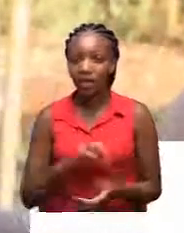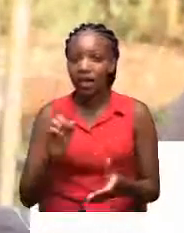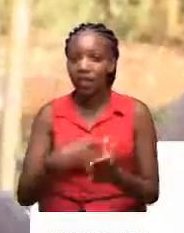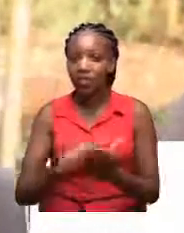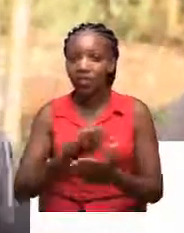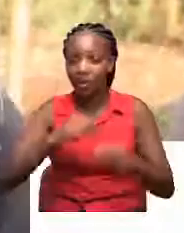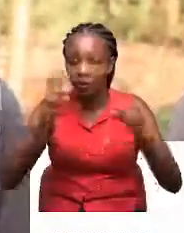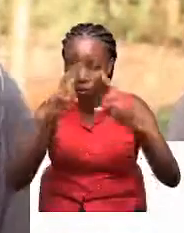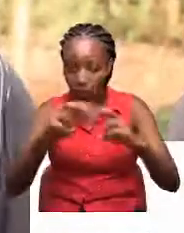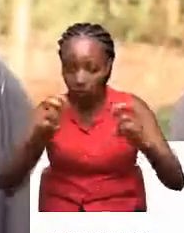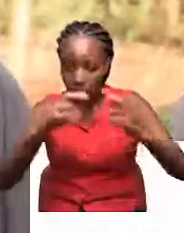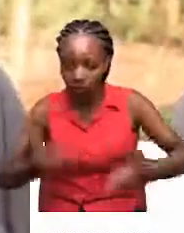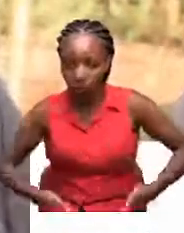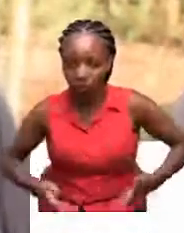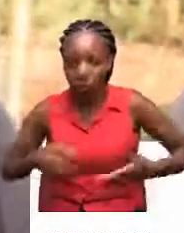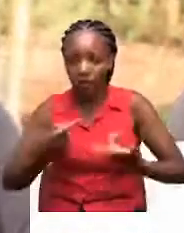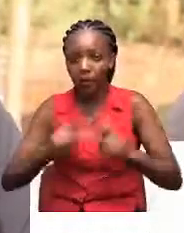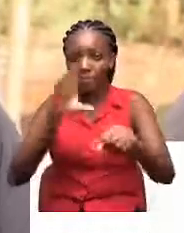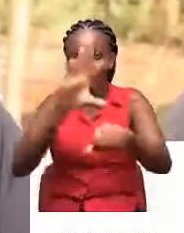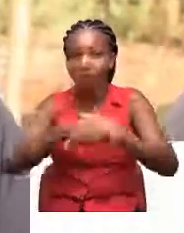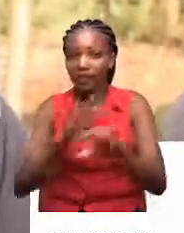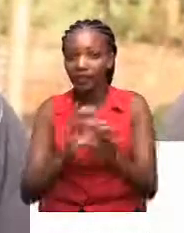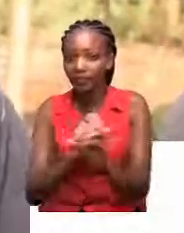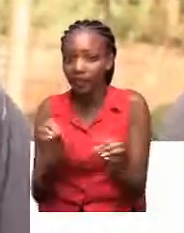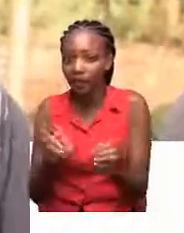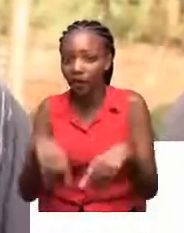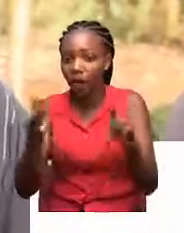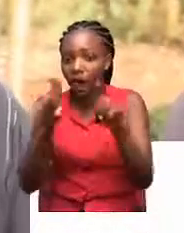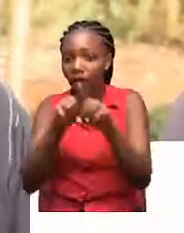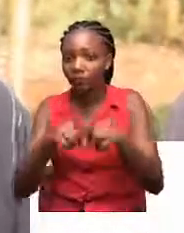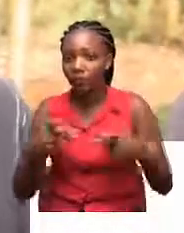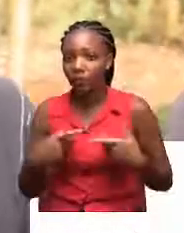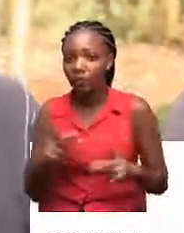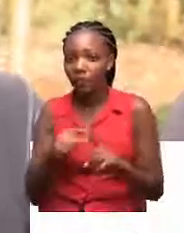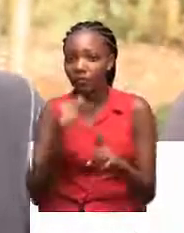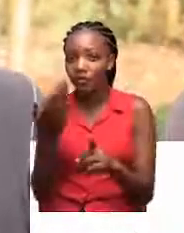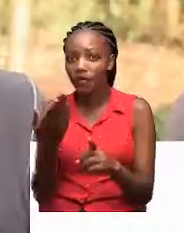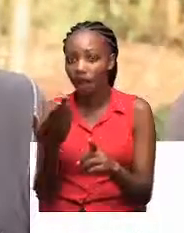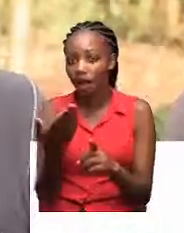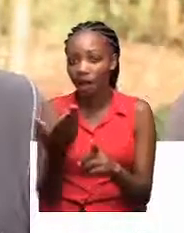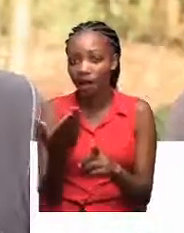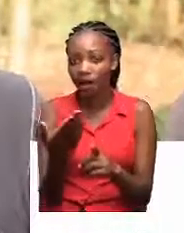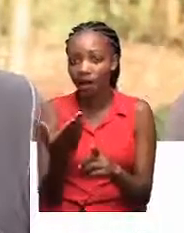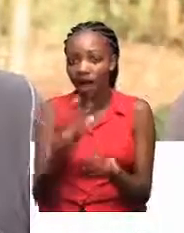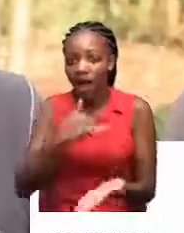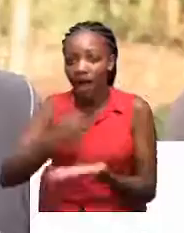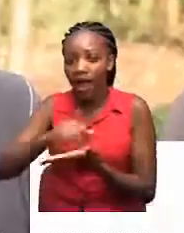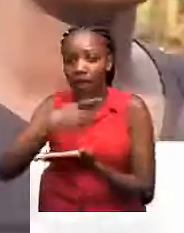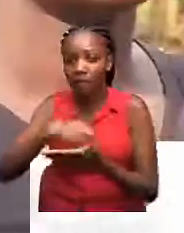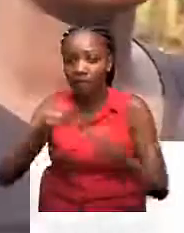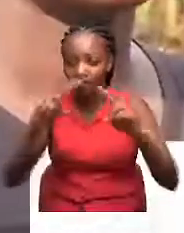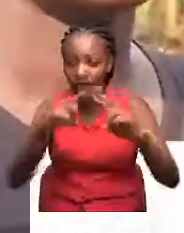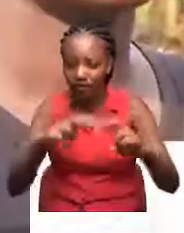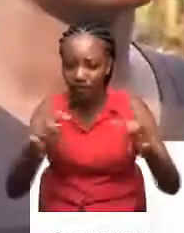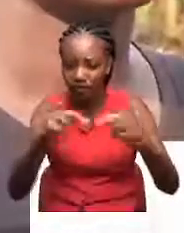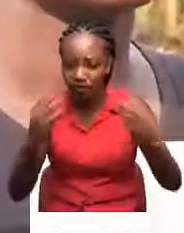Tukatafuta mwili tukashindwa. Na watu wa huko pia wa Uganda walikuwa wanatusaidia kutafuta.